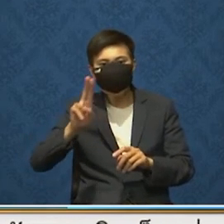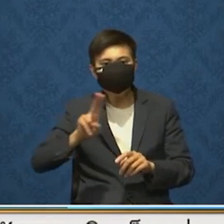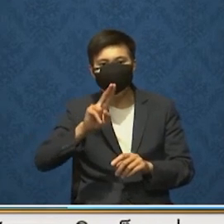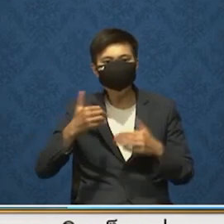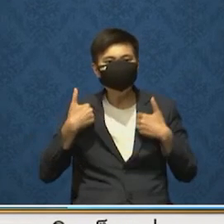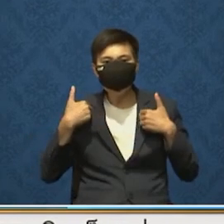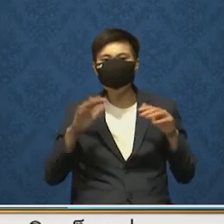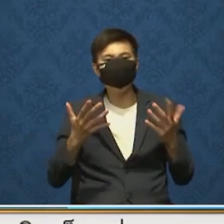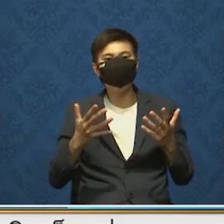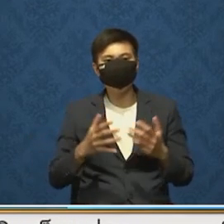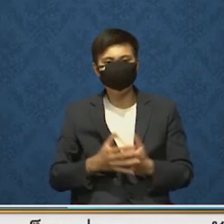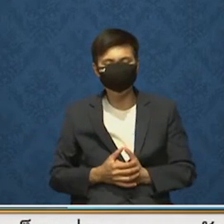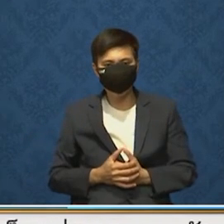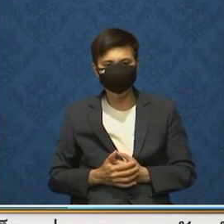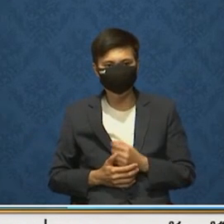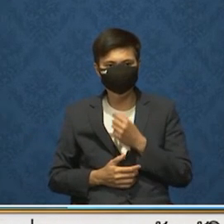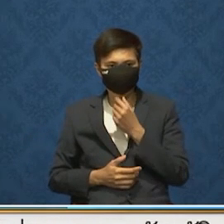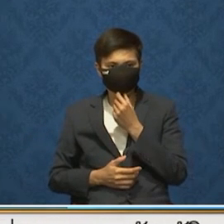ไมไดใช้